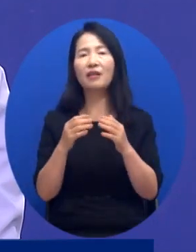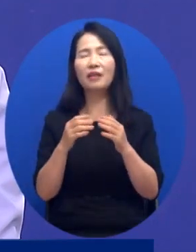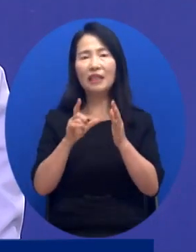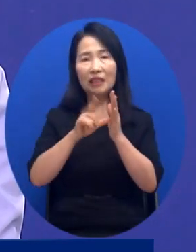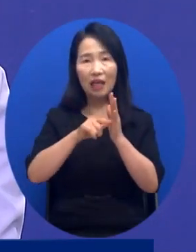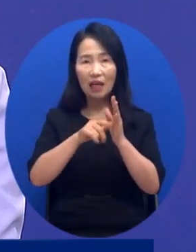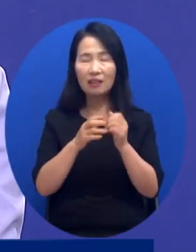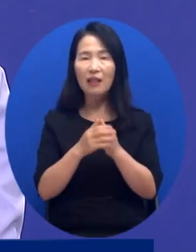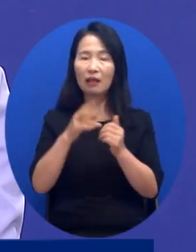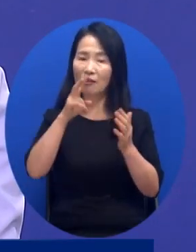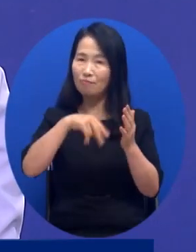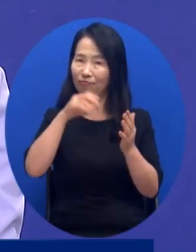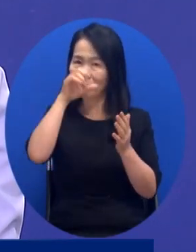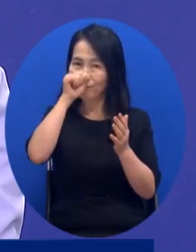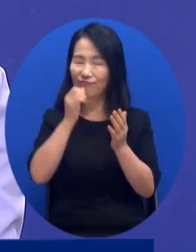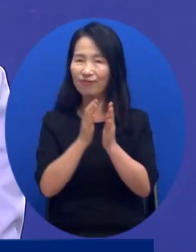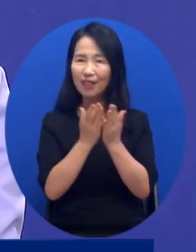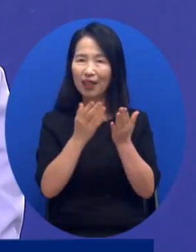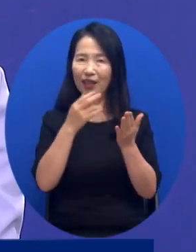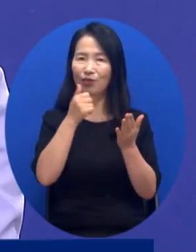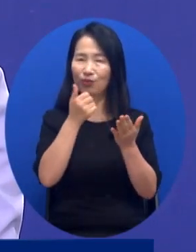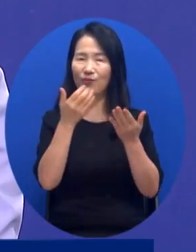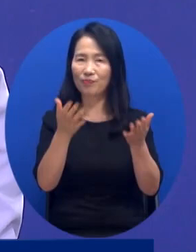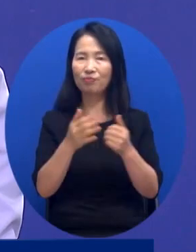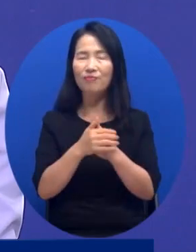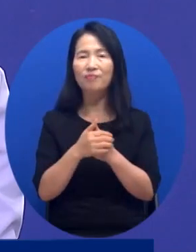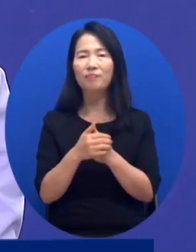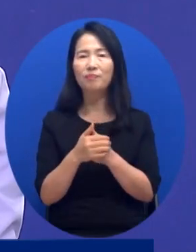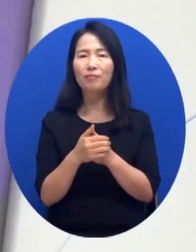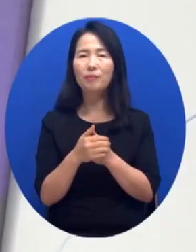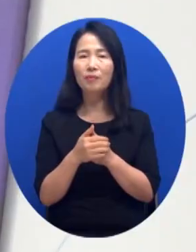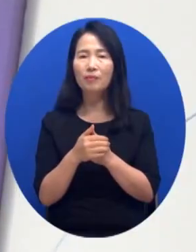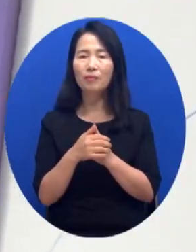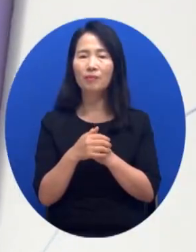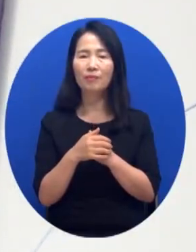연휴에 읽어볼 만한 책들을 소개해드립니다. 장현수 기자입니다.